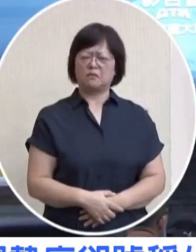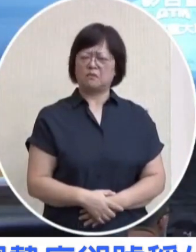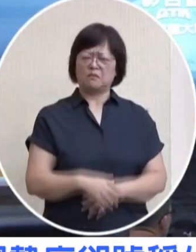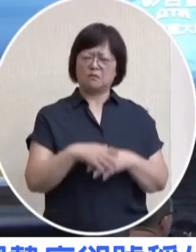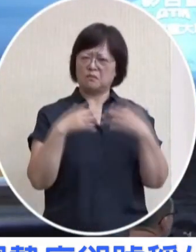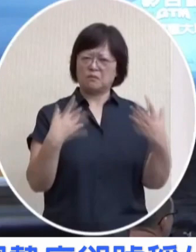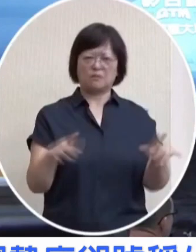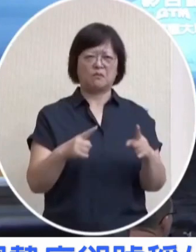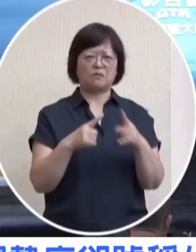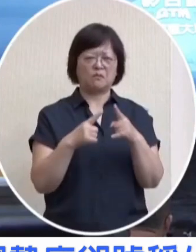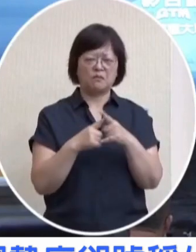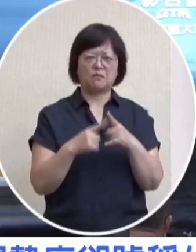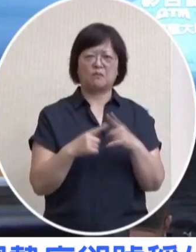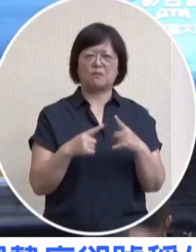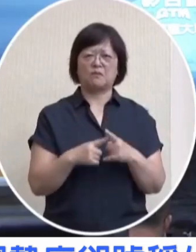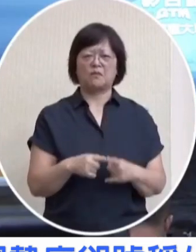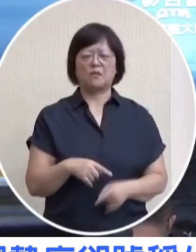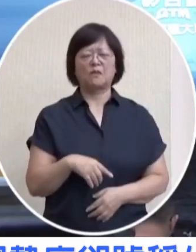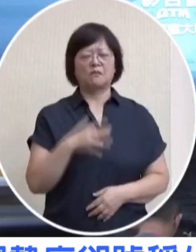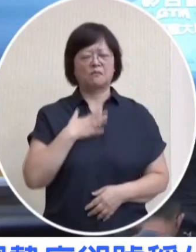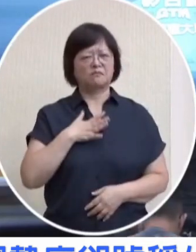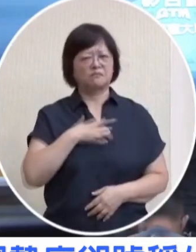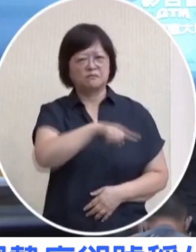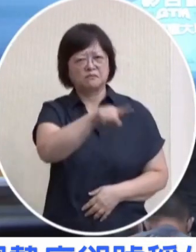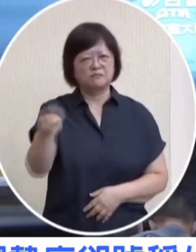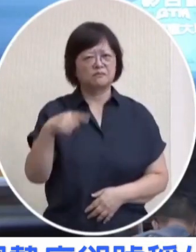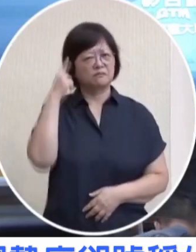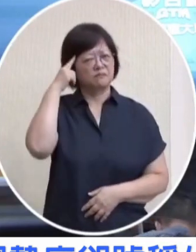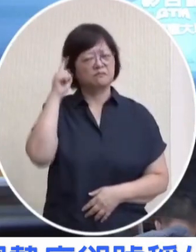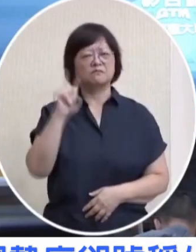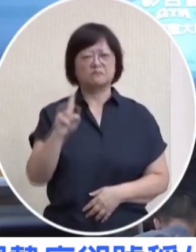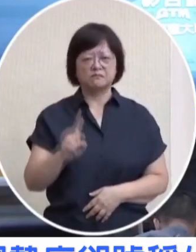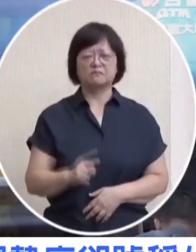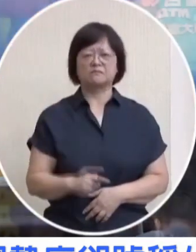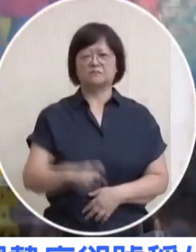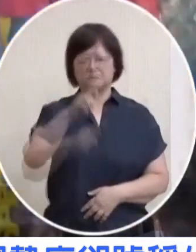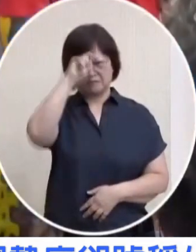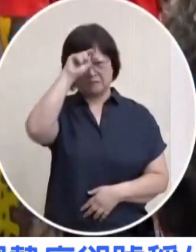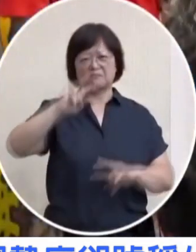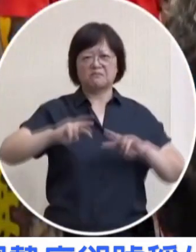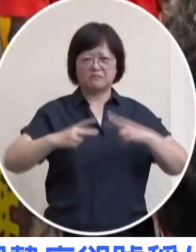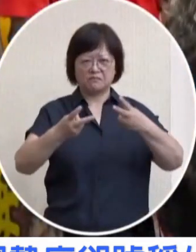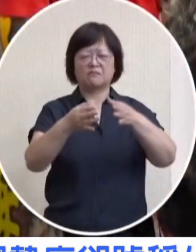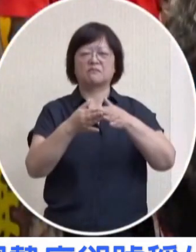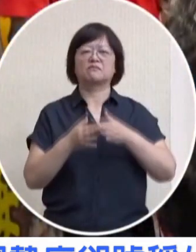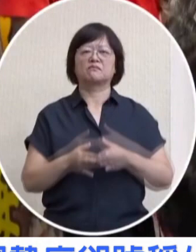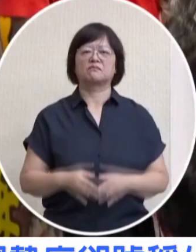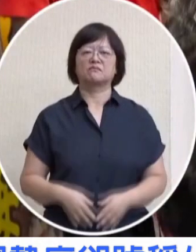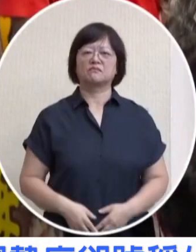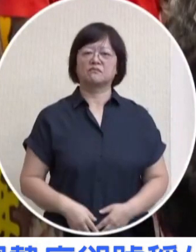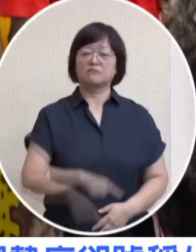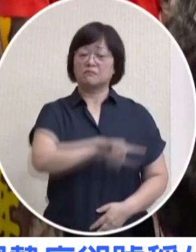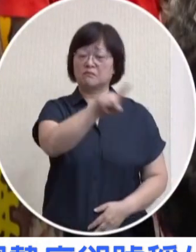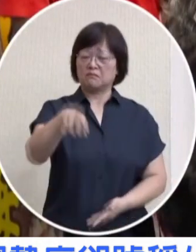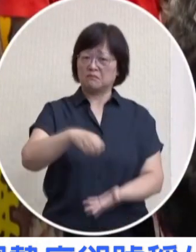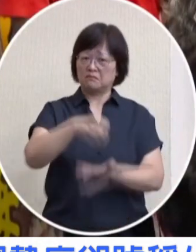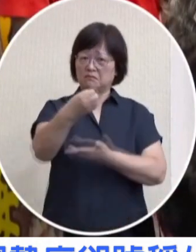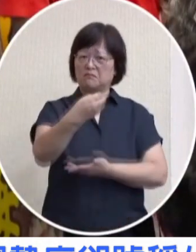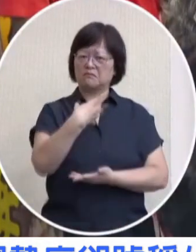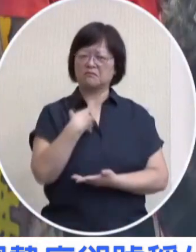十万渴望改变的眼神，再再告诉我，人民心